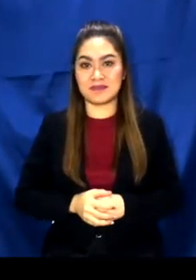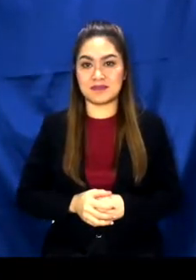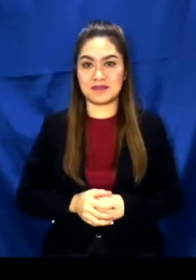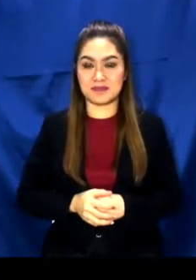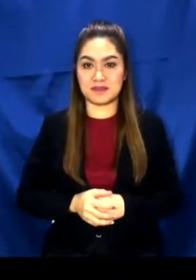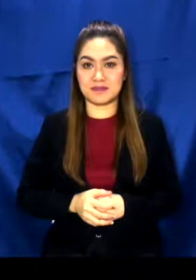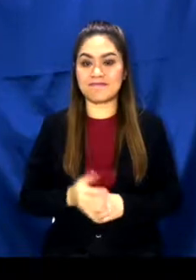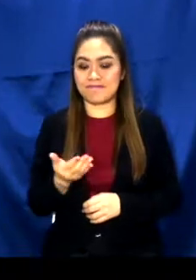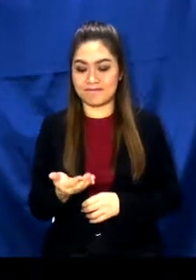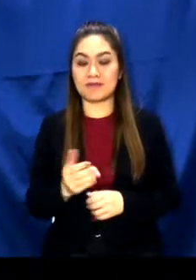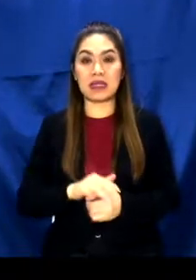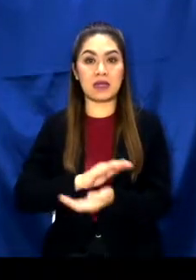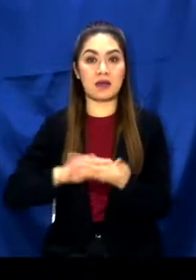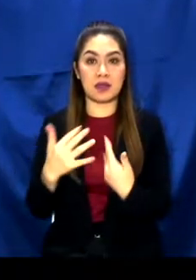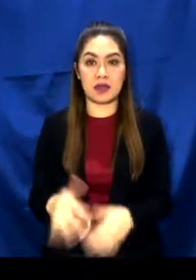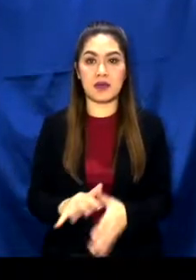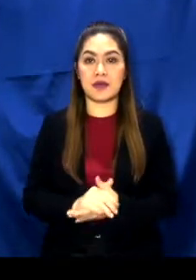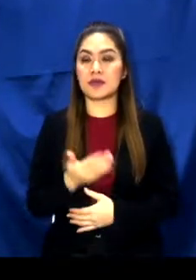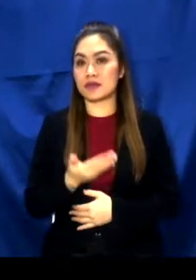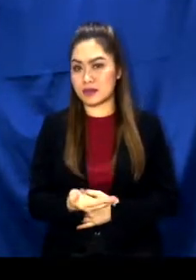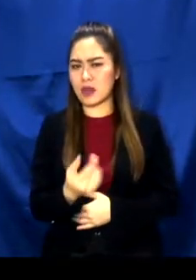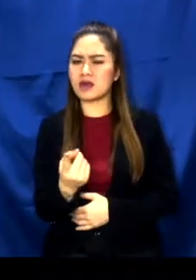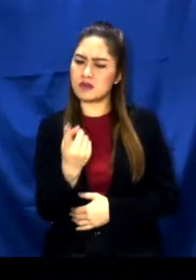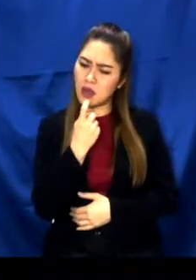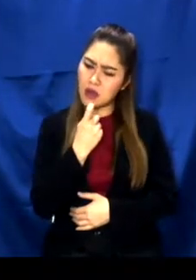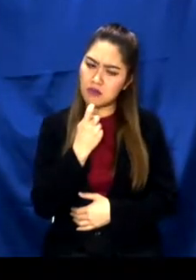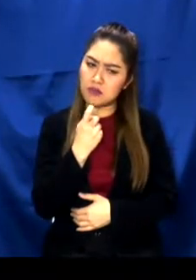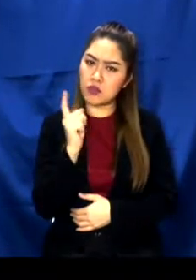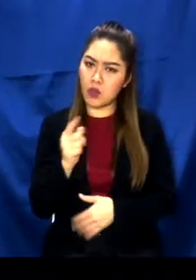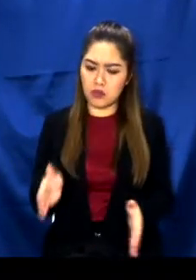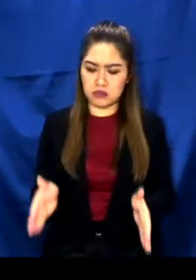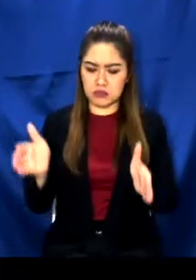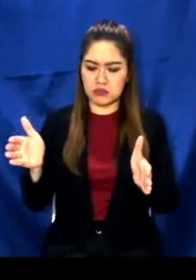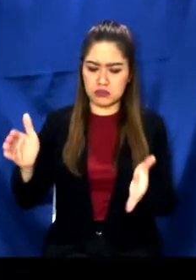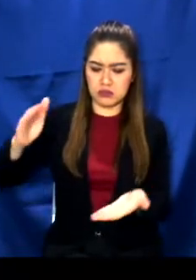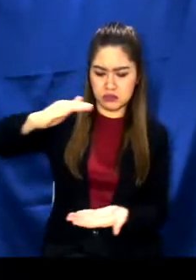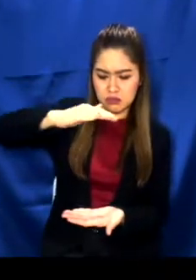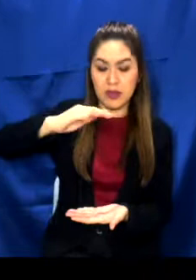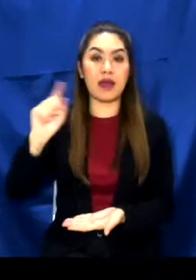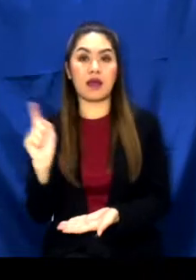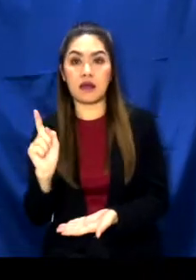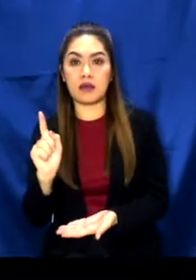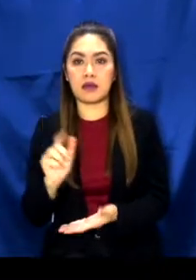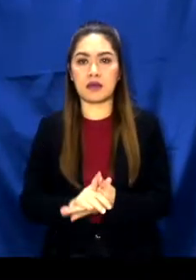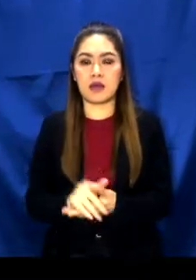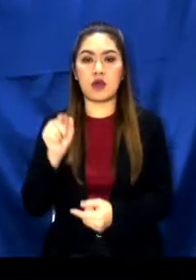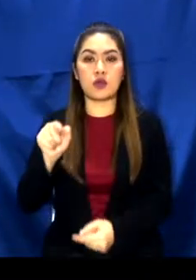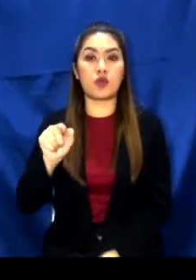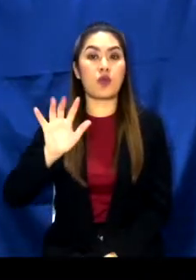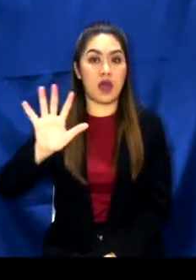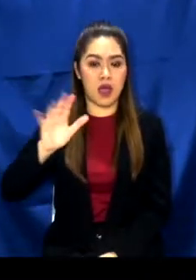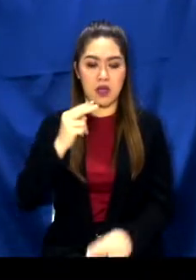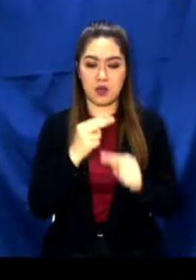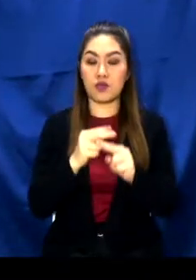ดูตรงนี้นะคะเสร็จปุ๊บตรงนี้ค่ะมันจะถามว่าให้จะเป็นแนวตั้งหรือเป็นแนวนอนอันเนี้ยครูตั้งไว้ที่5คูณ5เ